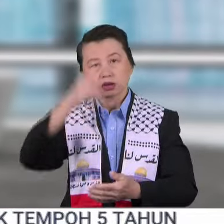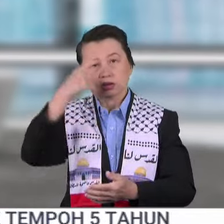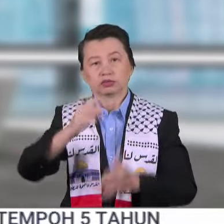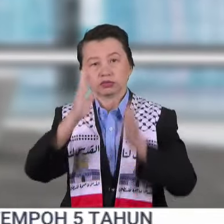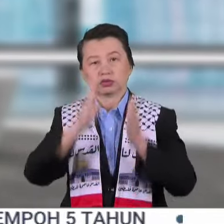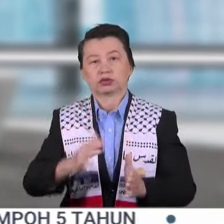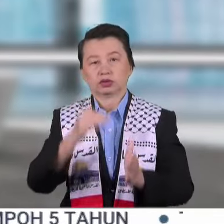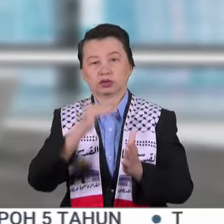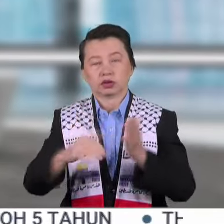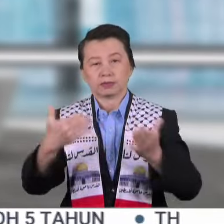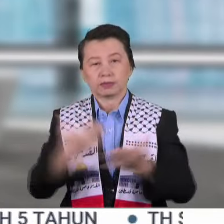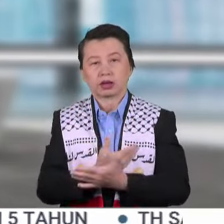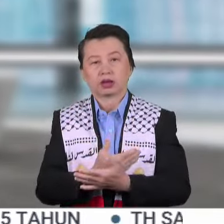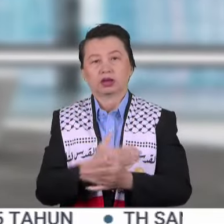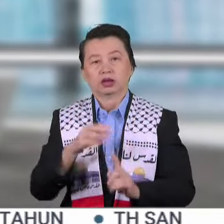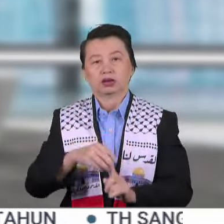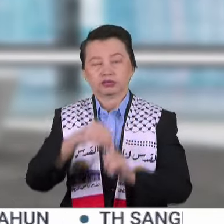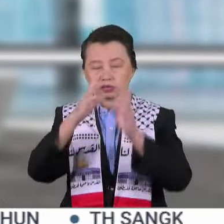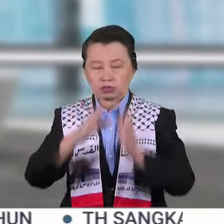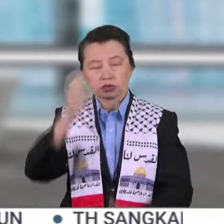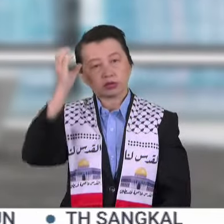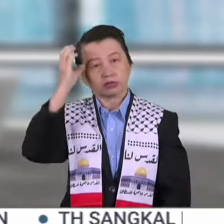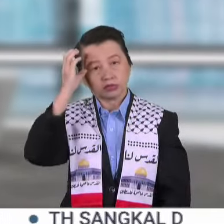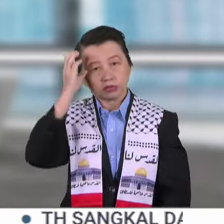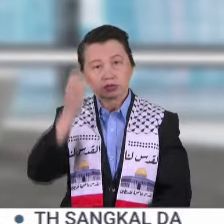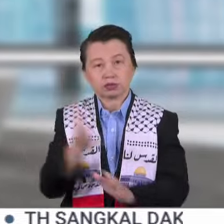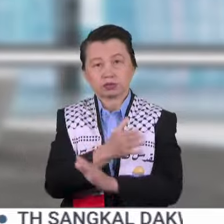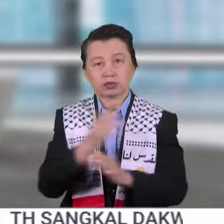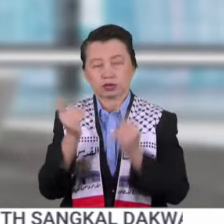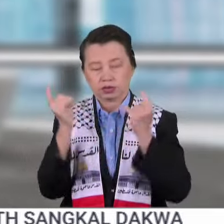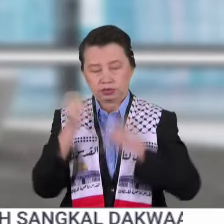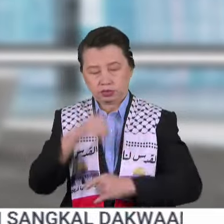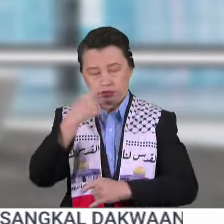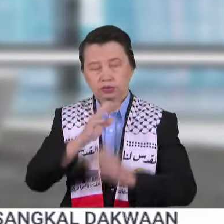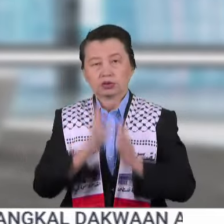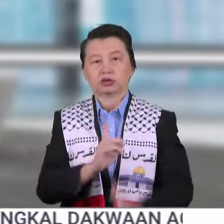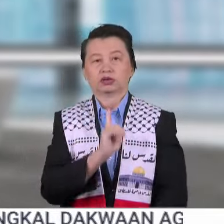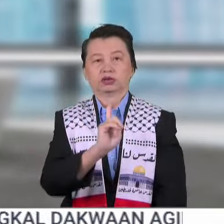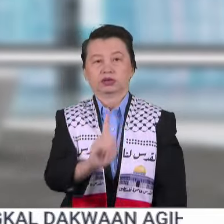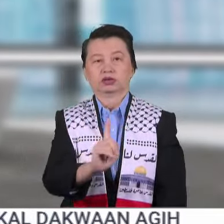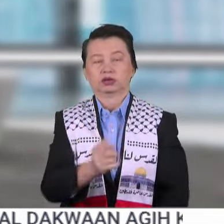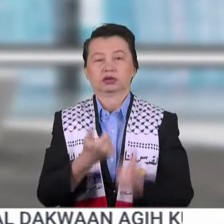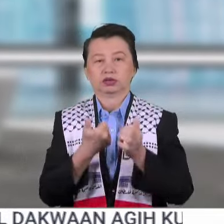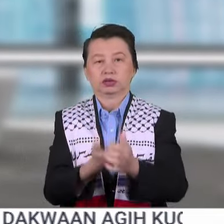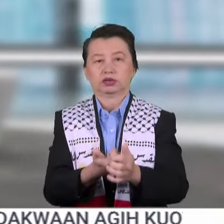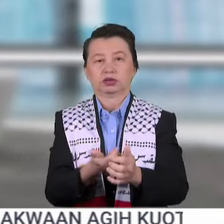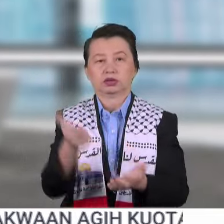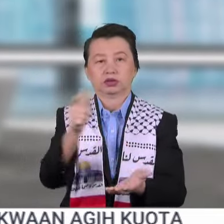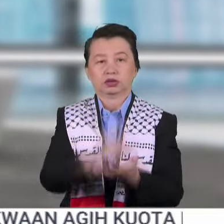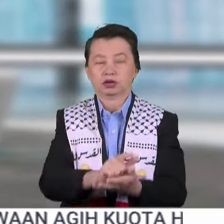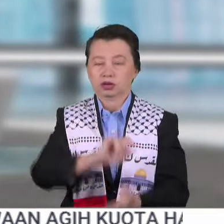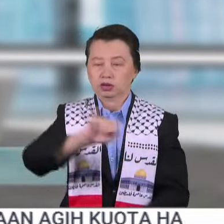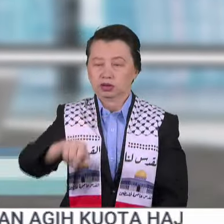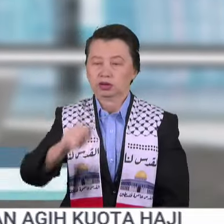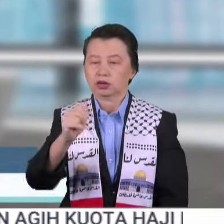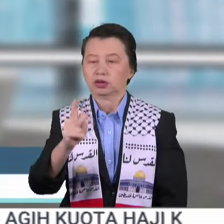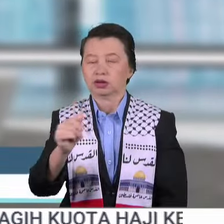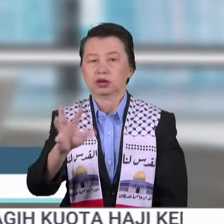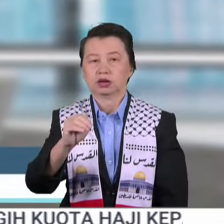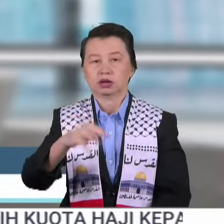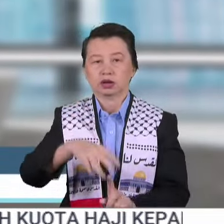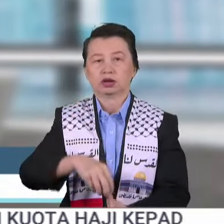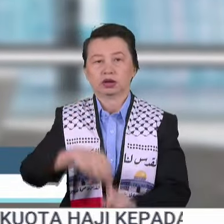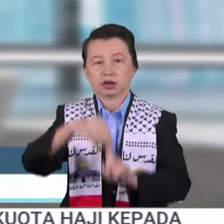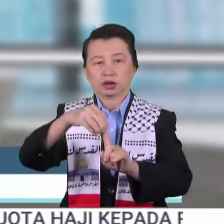saudara baharu, khususnya masyarakat Tionghoa, selain tempat ibadah bagi umat Islam. Ikuti laporan wartawan JAKIM Leila Zain menceritakan